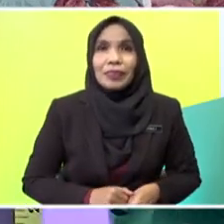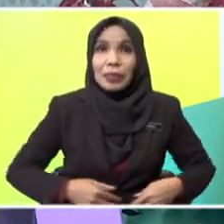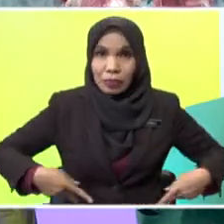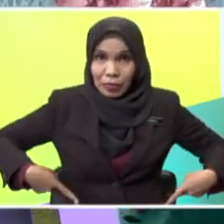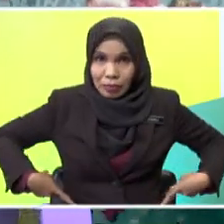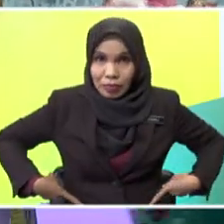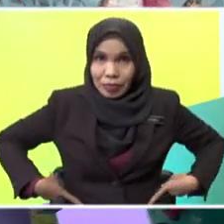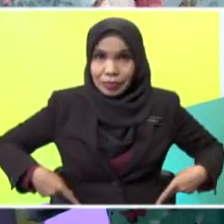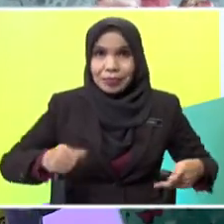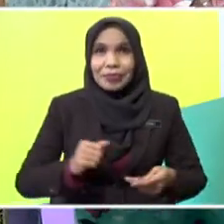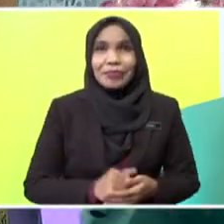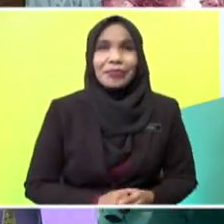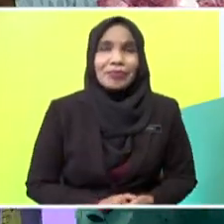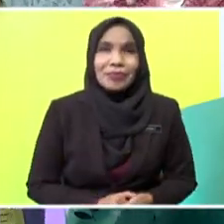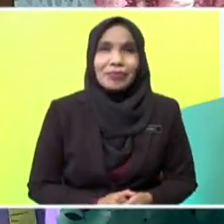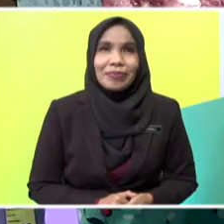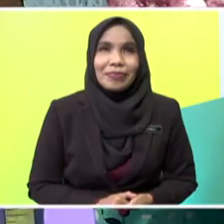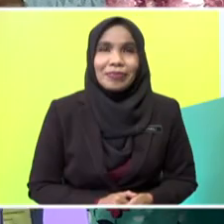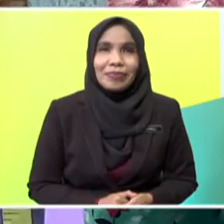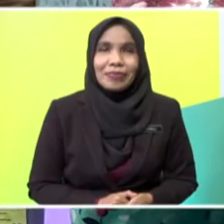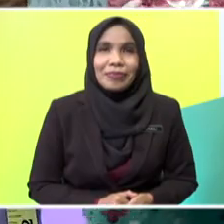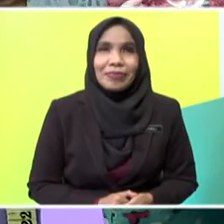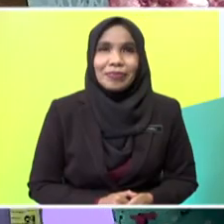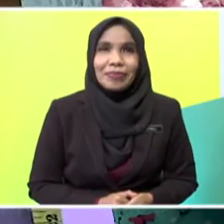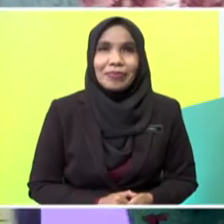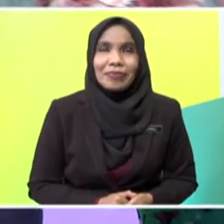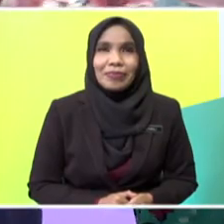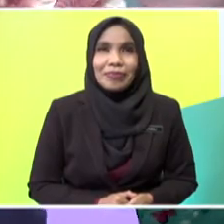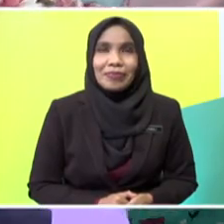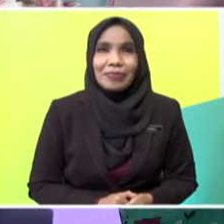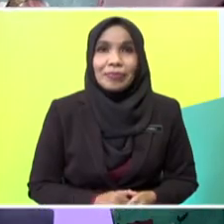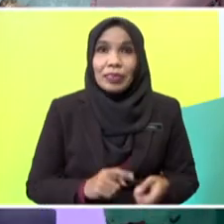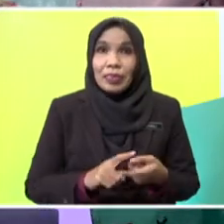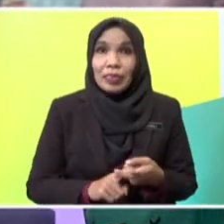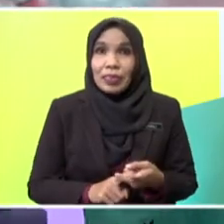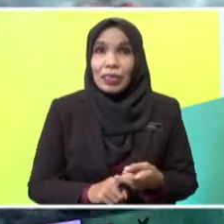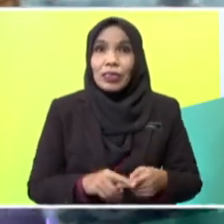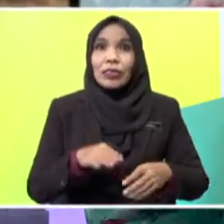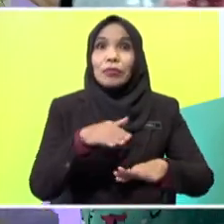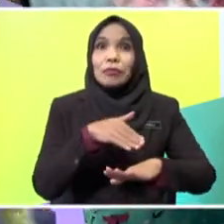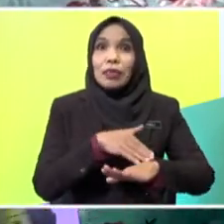sahaja. Pastikan yang mengikat itu ialah pelanggan kita. Bagi memudahkan.